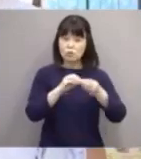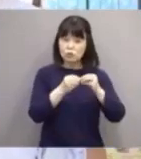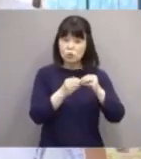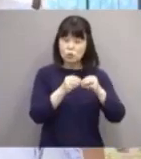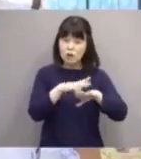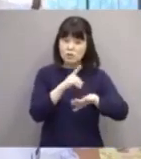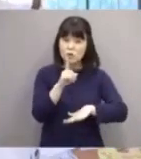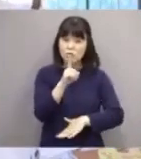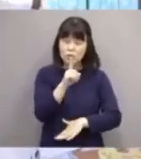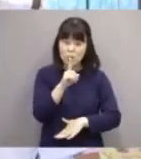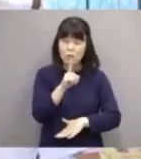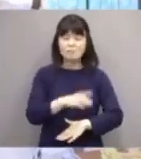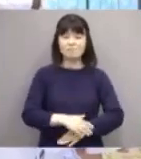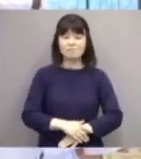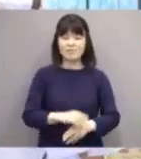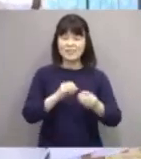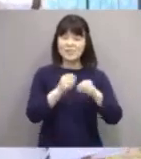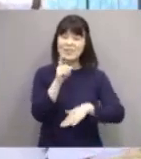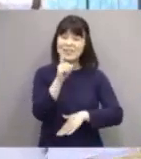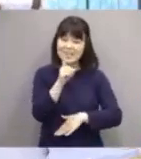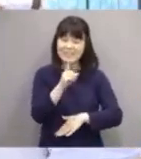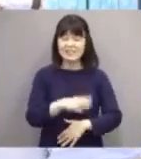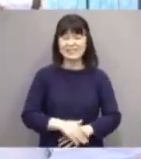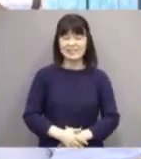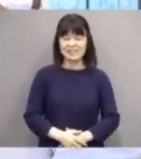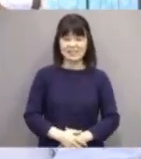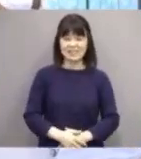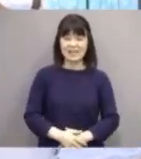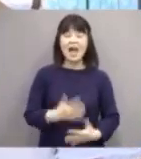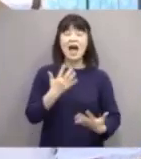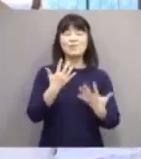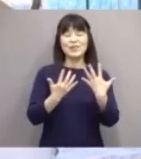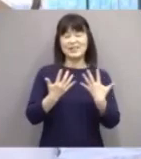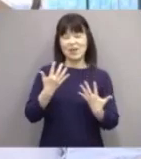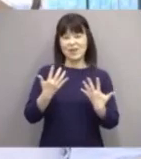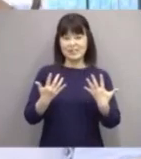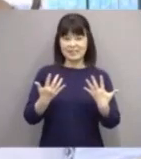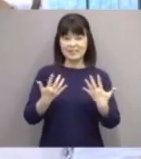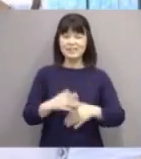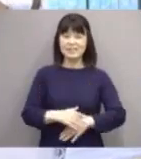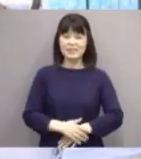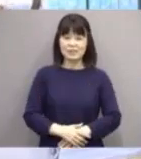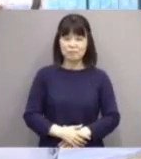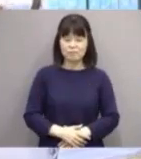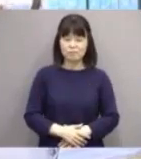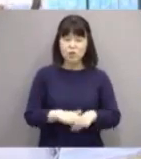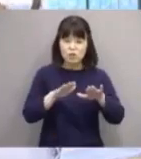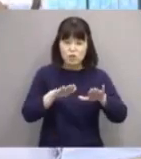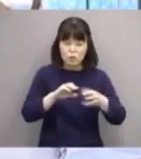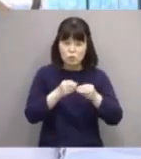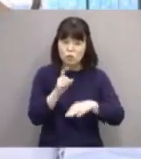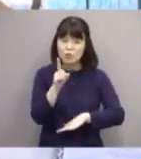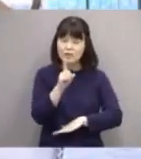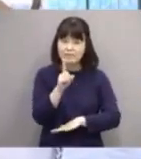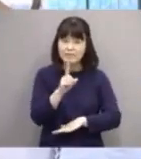最初はこんな色じゃなかったの？何色だったの？ 緑だった。 今は何色になってます